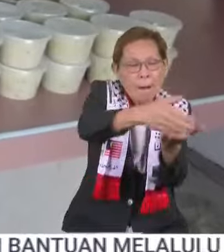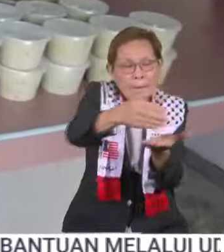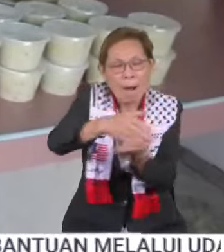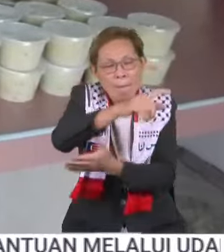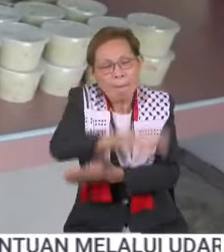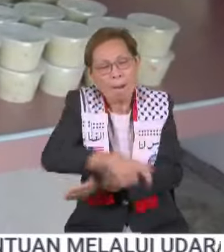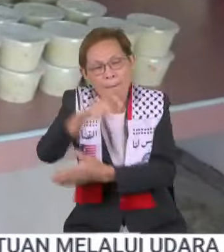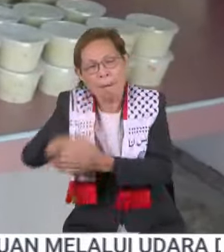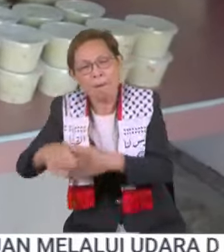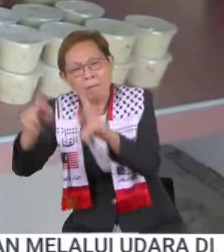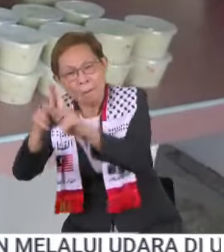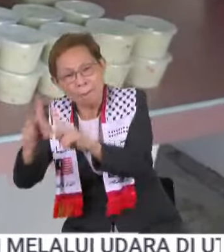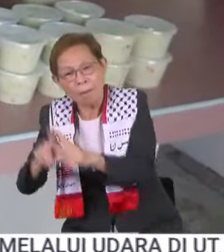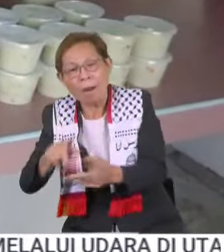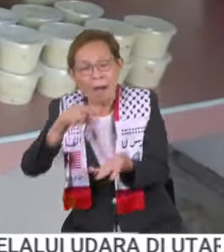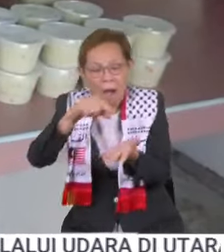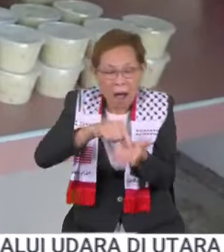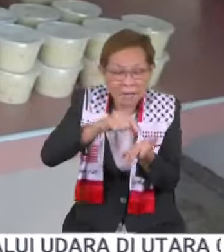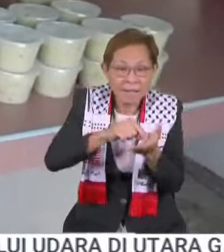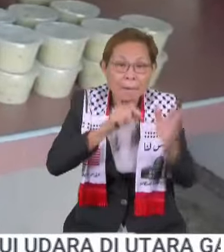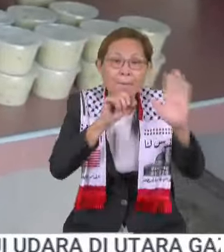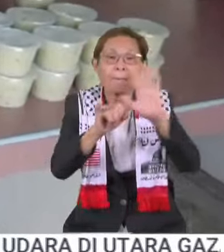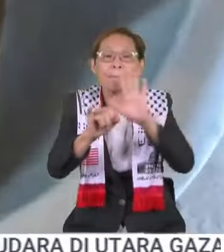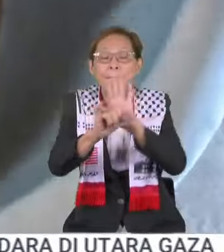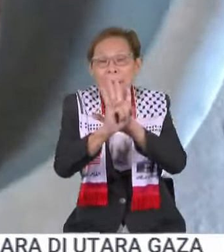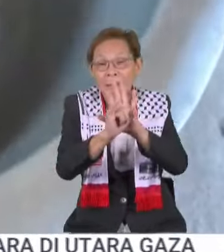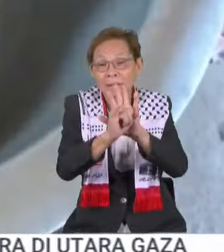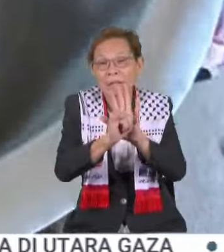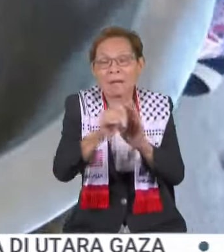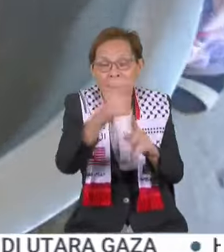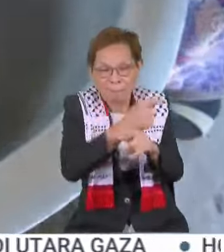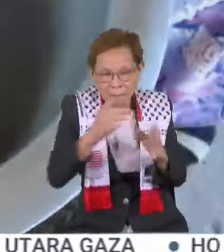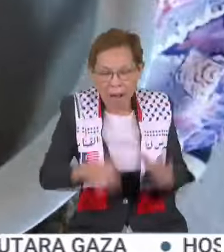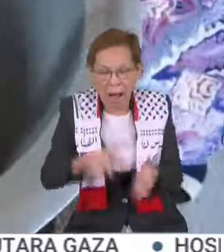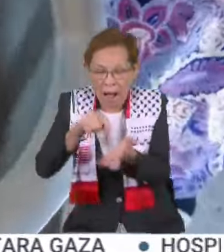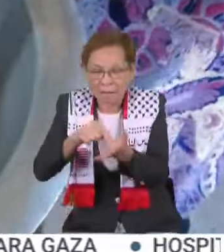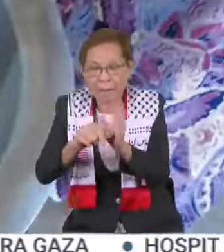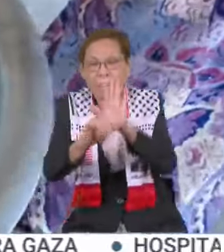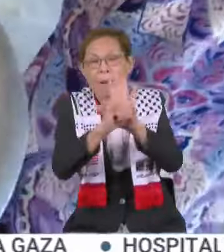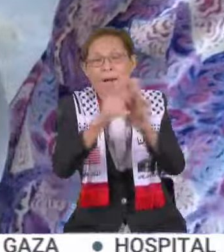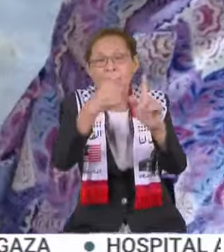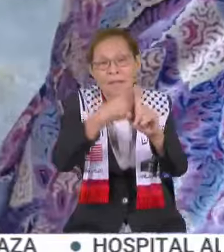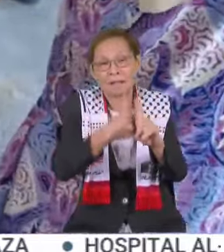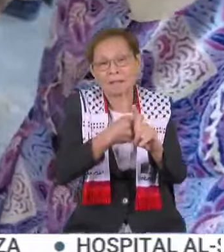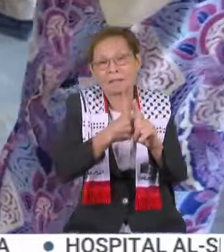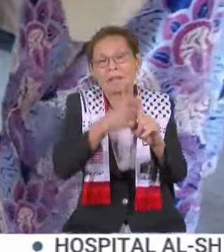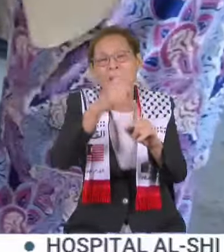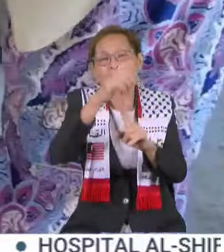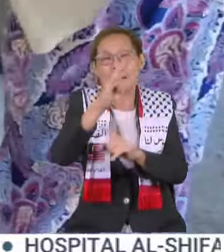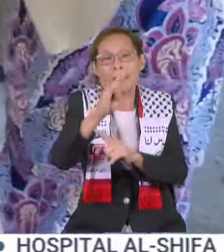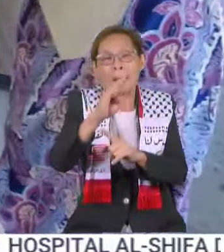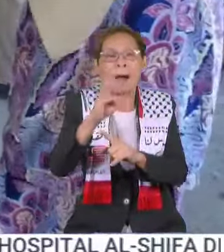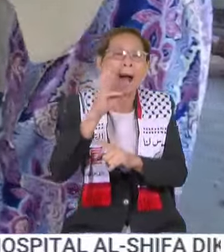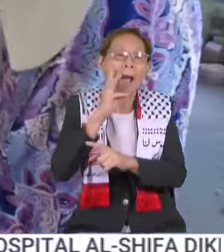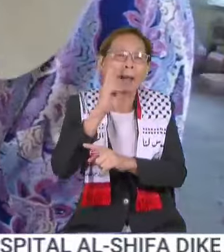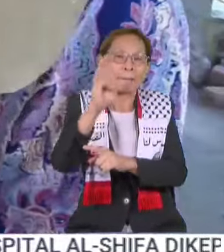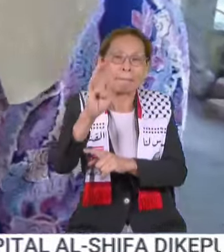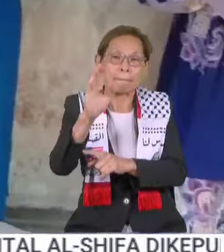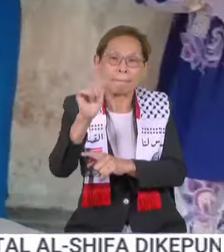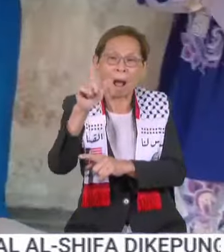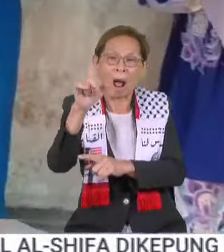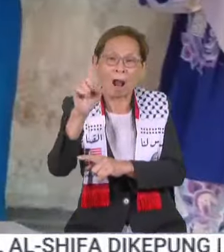penduduk kampung. Bekalan ayam Belanda diperoleh daripada penternak ayam Belanda dari Aibaloi, Muhammad Saleh Maksud.